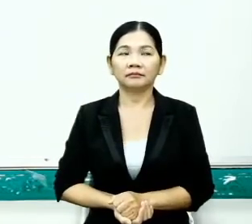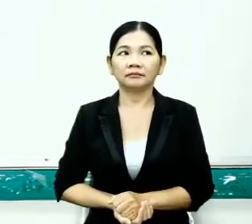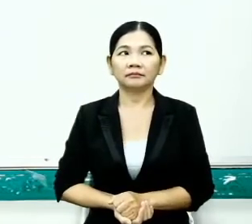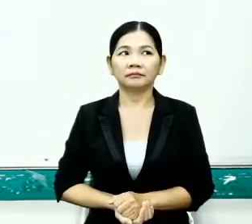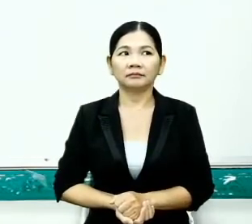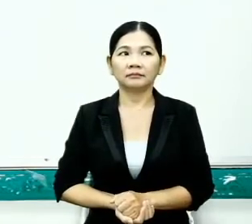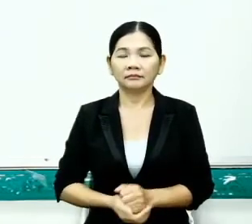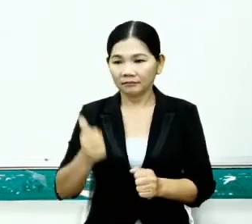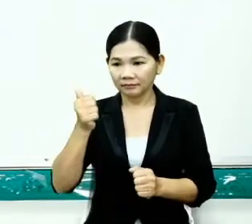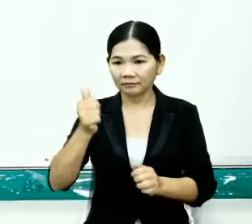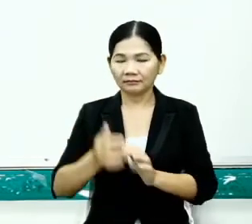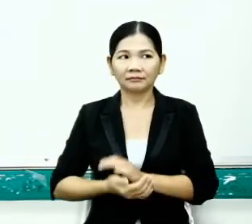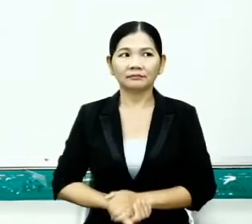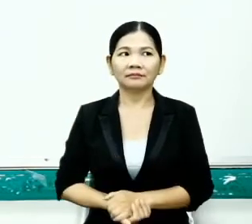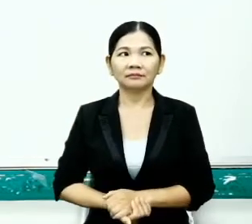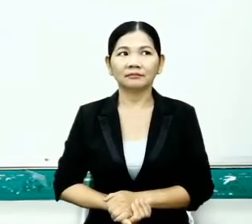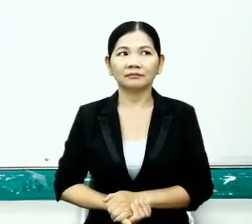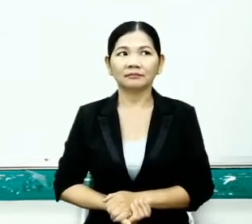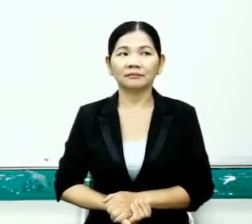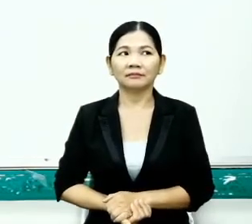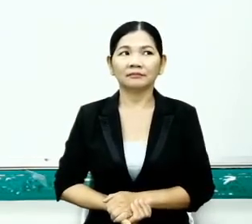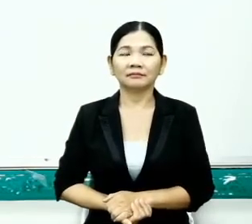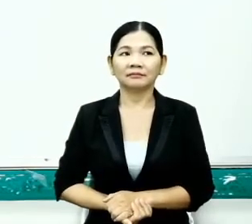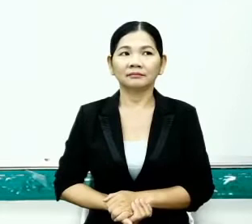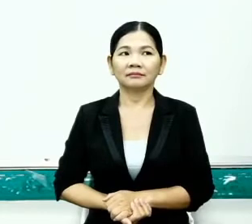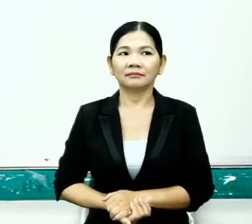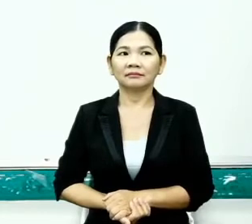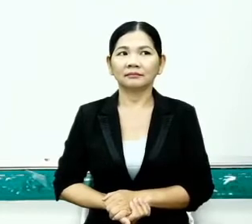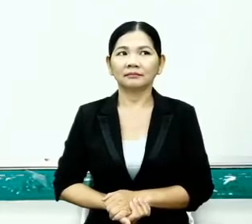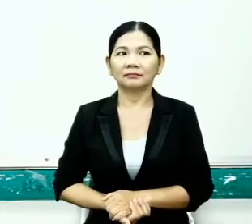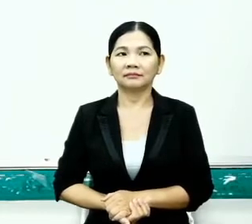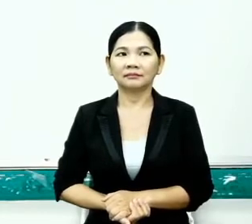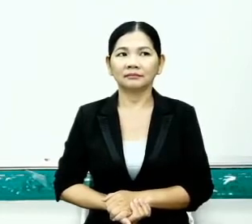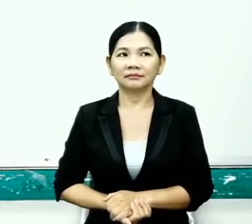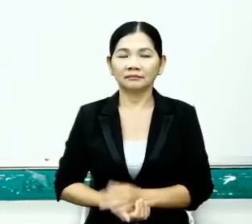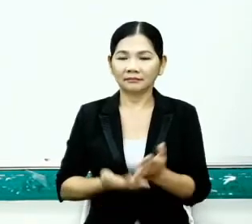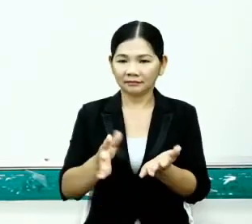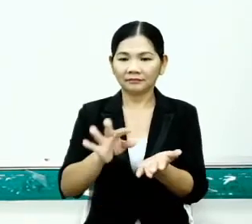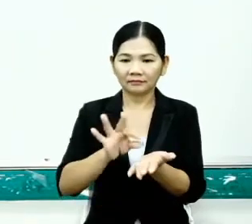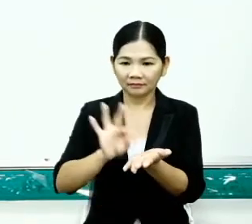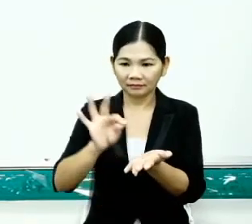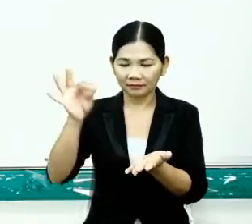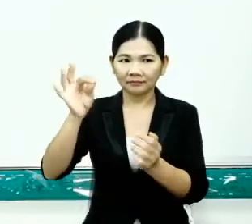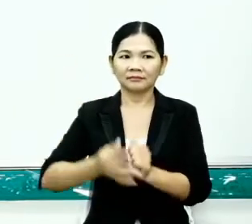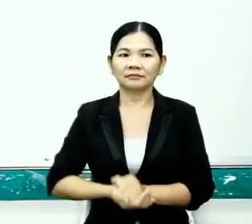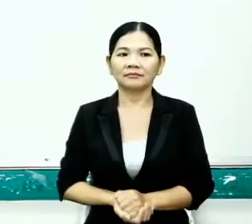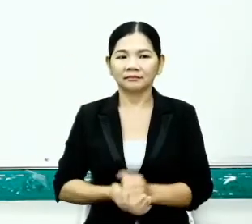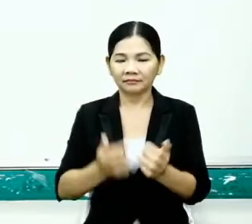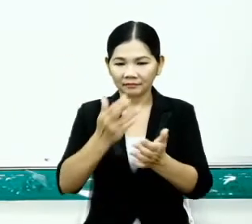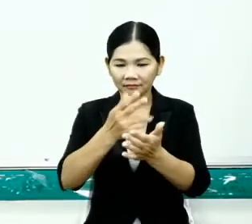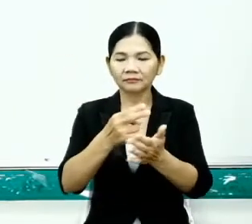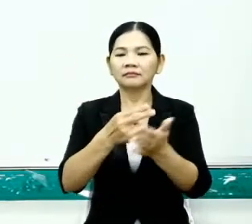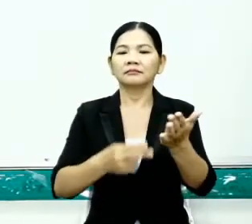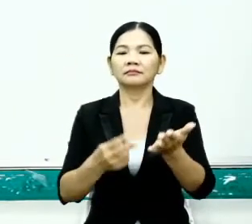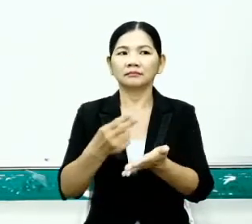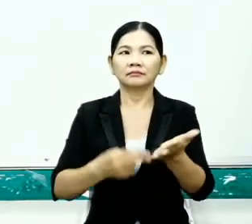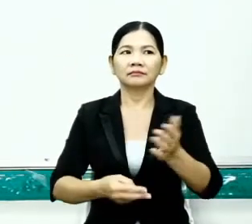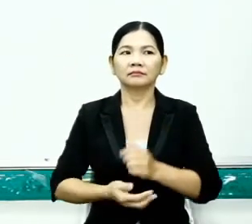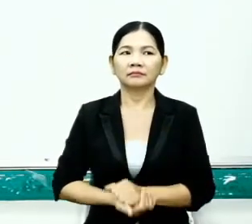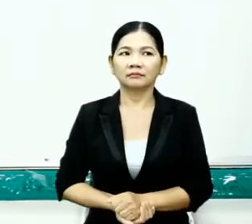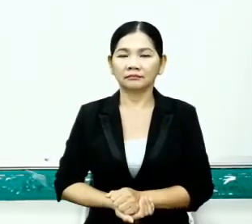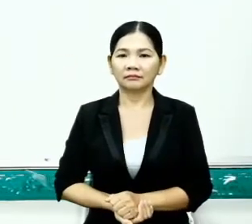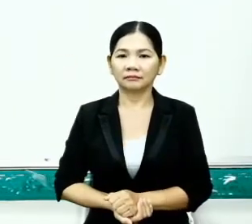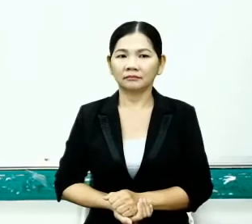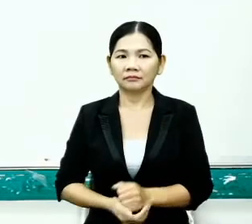ចាពូកែមែនតើណាកូនកូនរបស់អ្នកគ្រូចាអញ្ចឹងកូនស្ដាប់មើលពាក្យចាបមានសូរដើមអ្វីដែរកូន